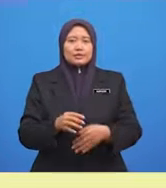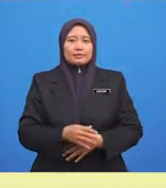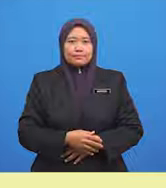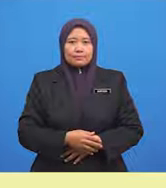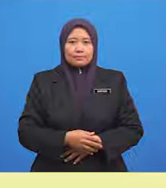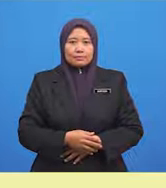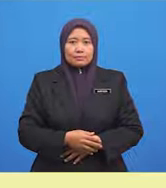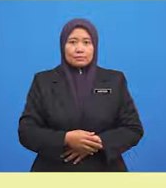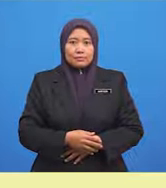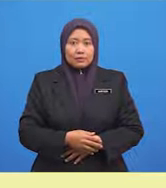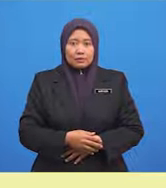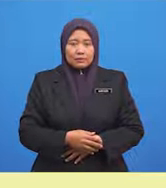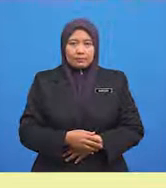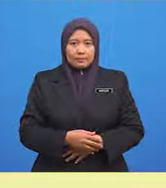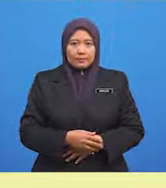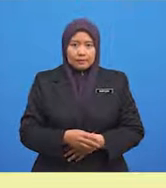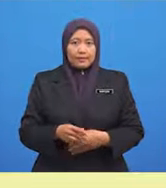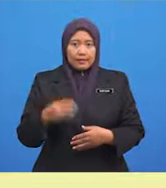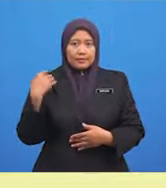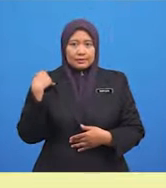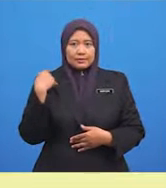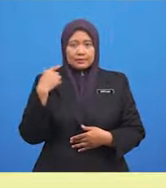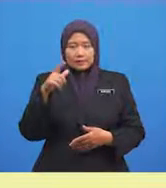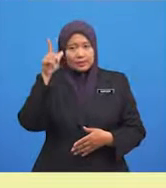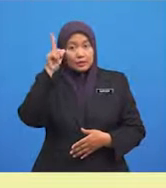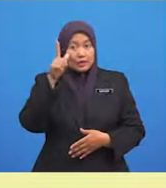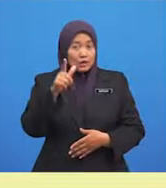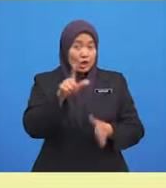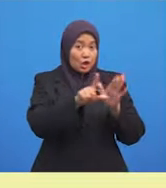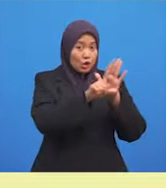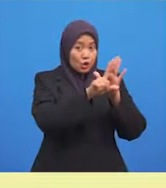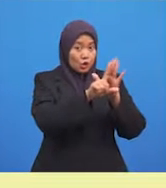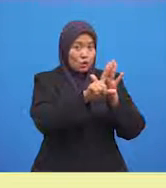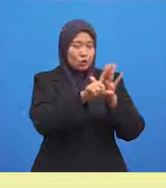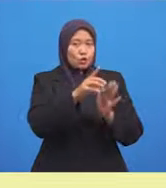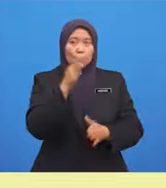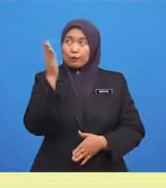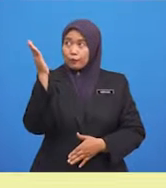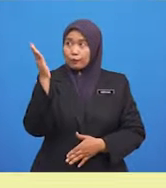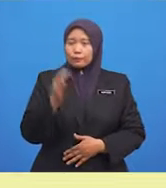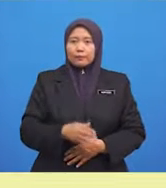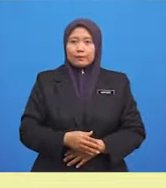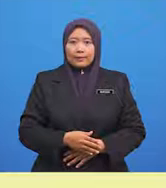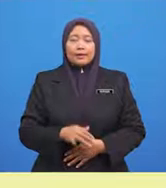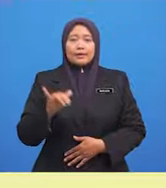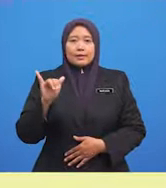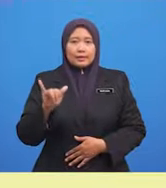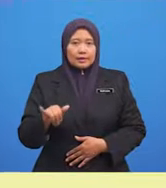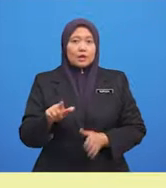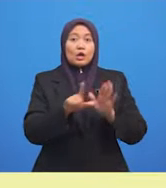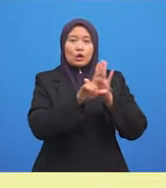Pernahkah murid-murid melihat logo ini? Ya, logo ini ialah logo kitar